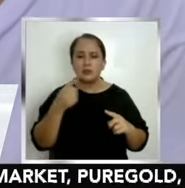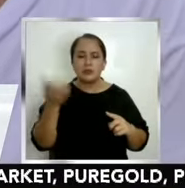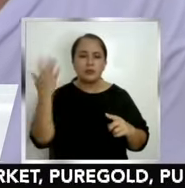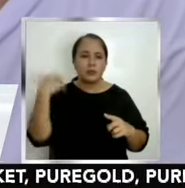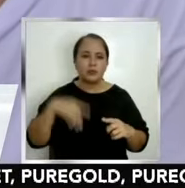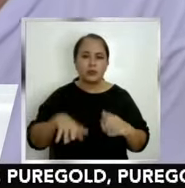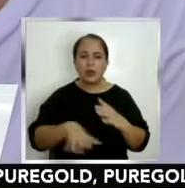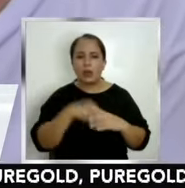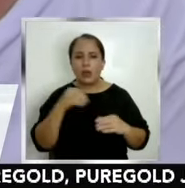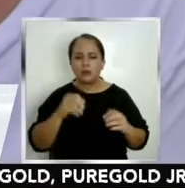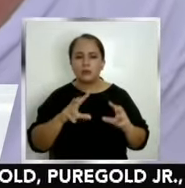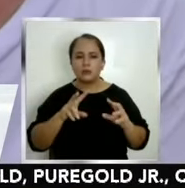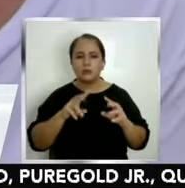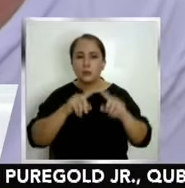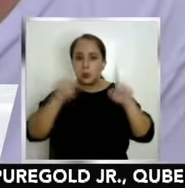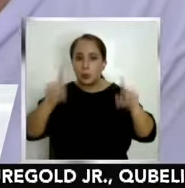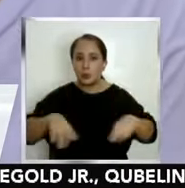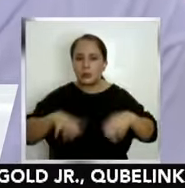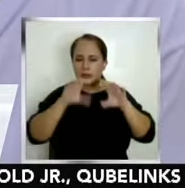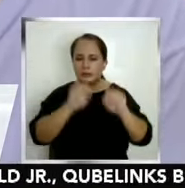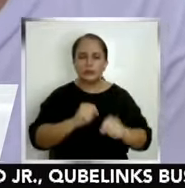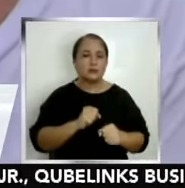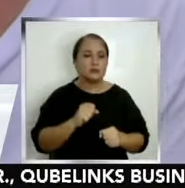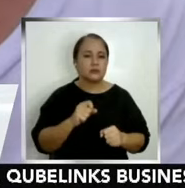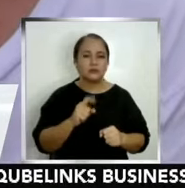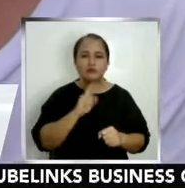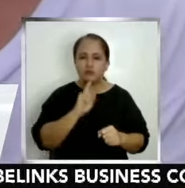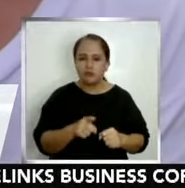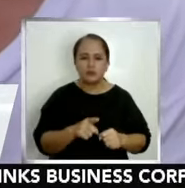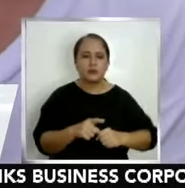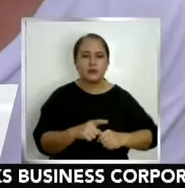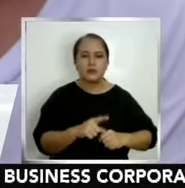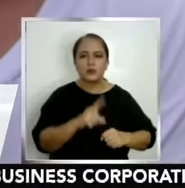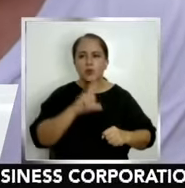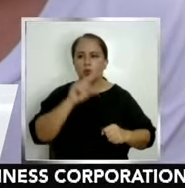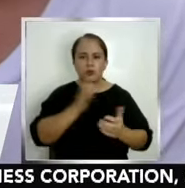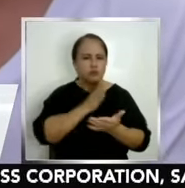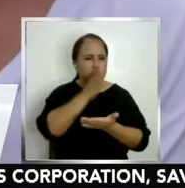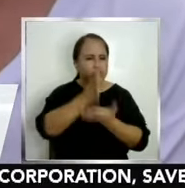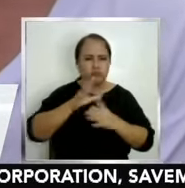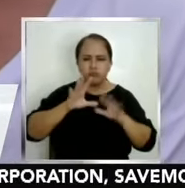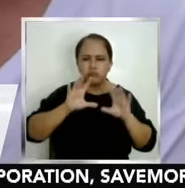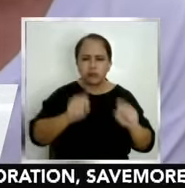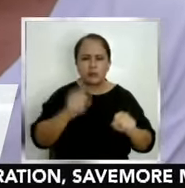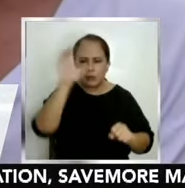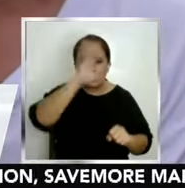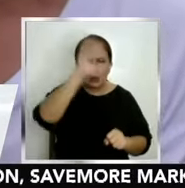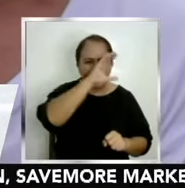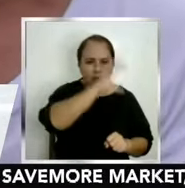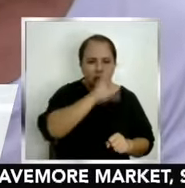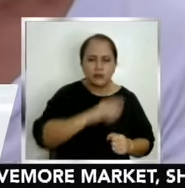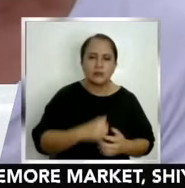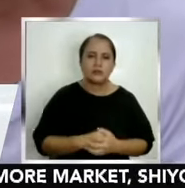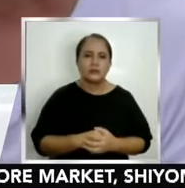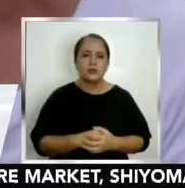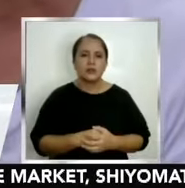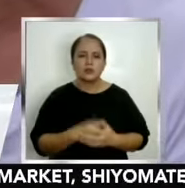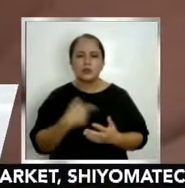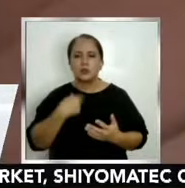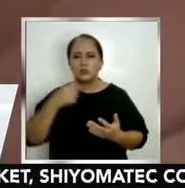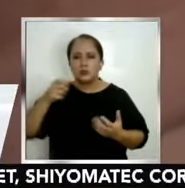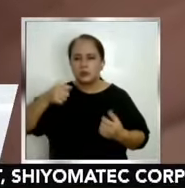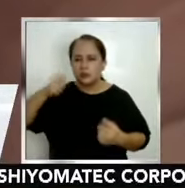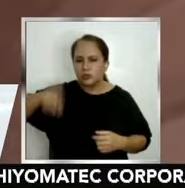warrant o pares. Talagang sususugin nila, hahanapin nila to seek justice dito sa kaso